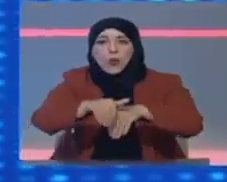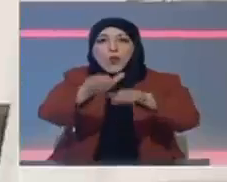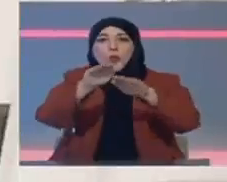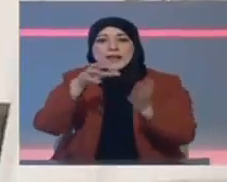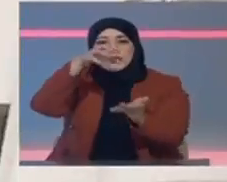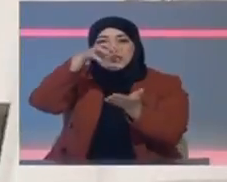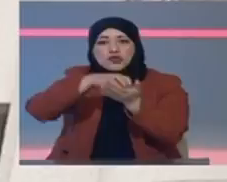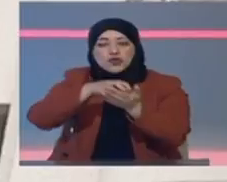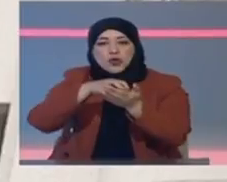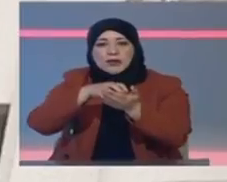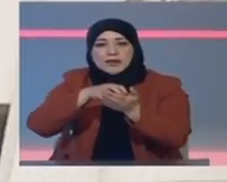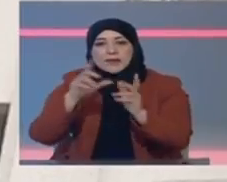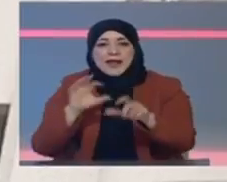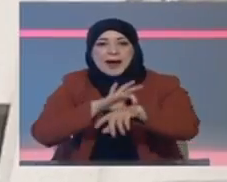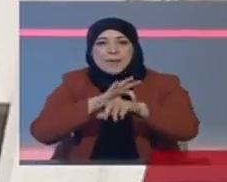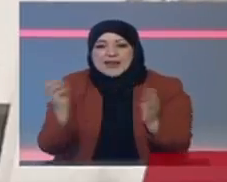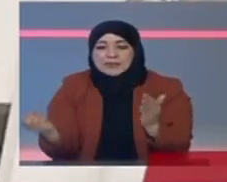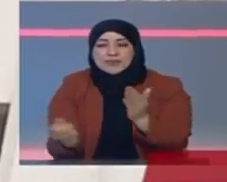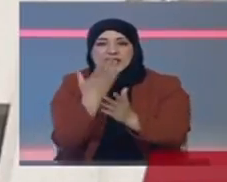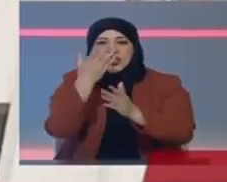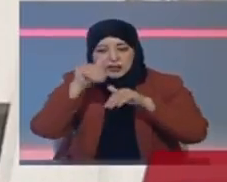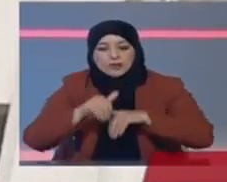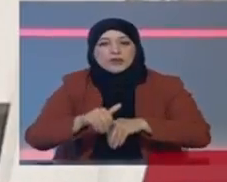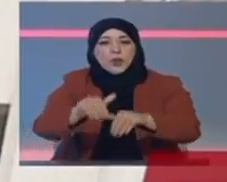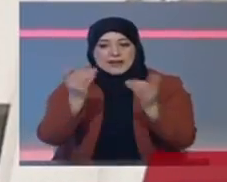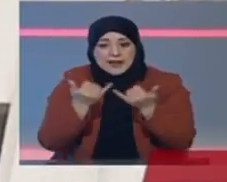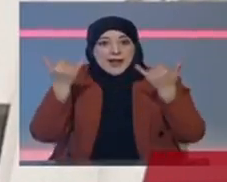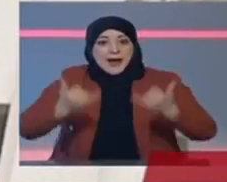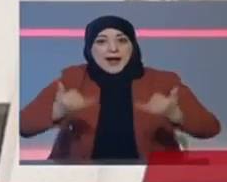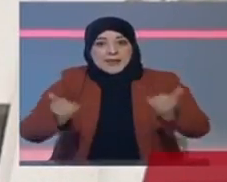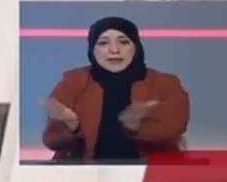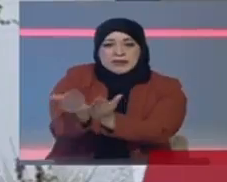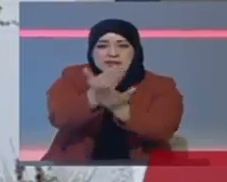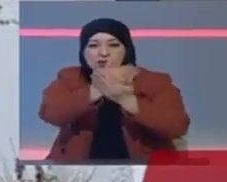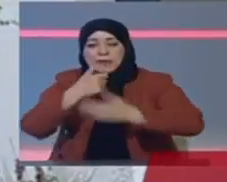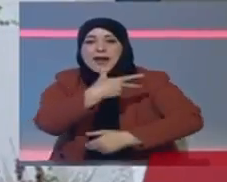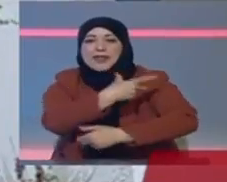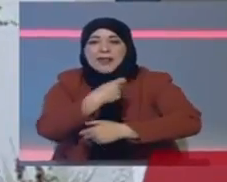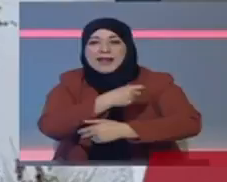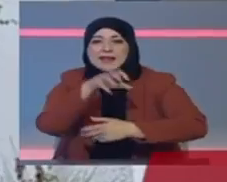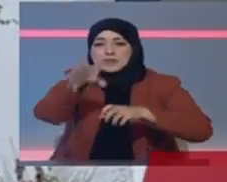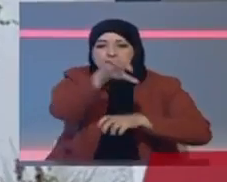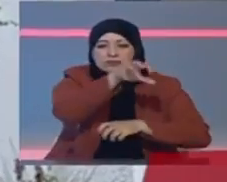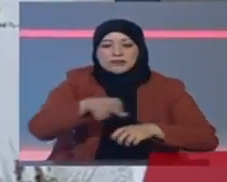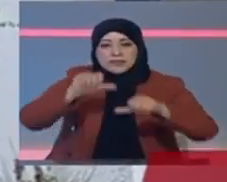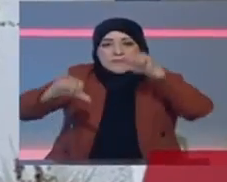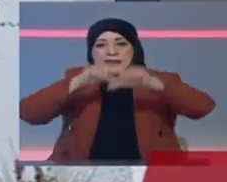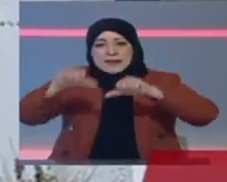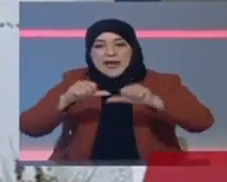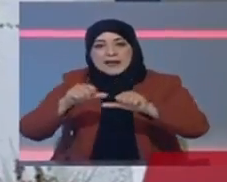الوطني للامراض الجديده والمتجدده الى حد الان تجميع العينات من مختلف المقابل المرجعيه